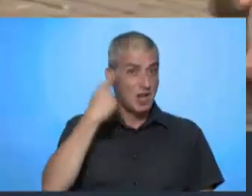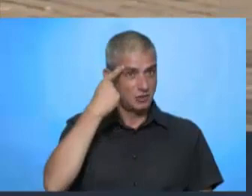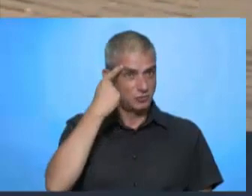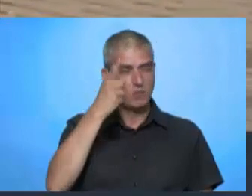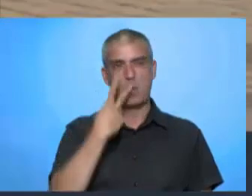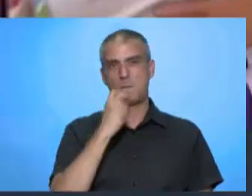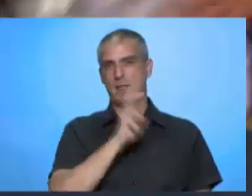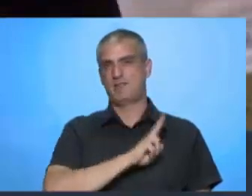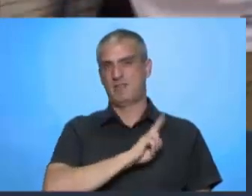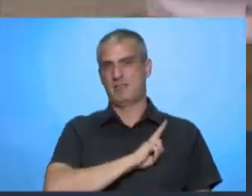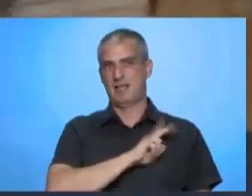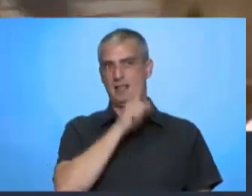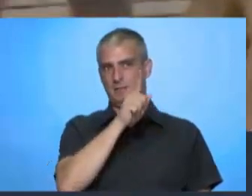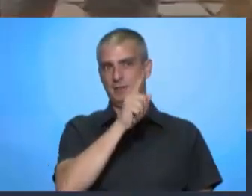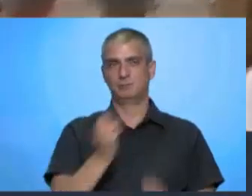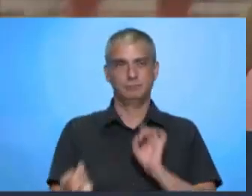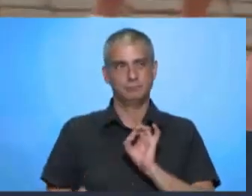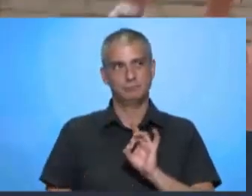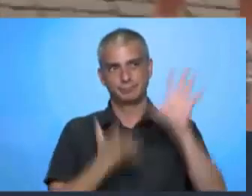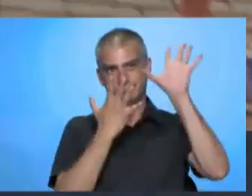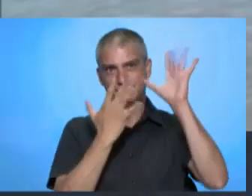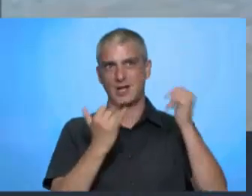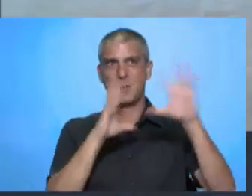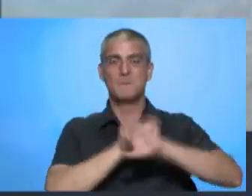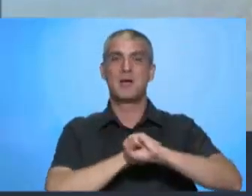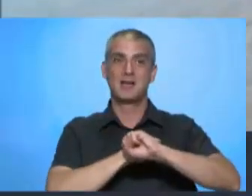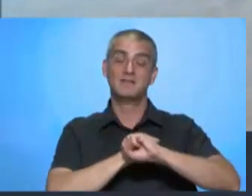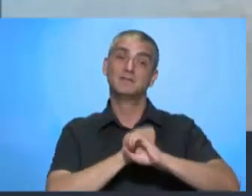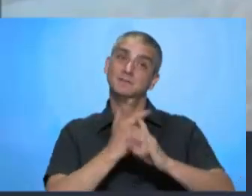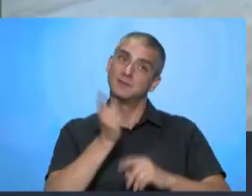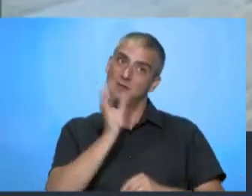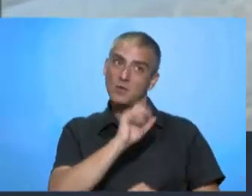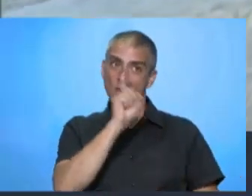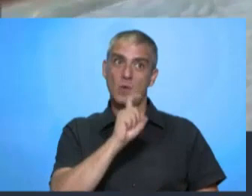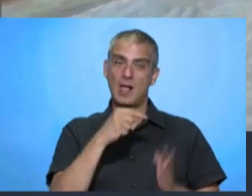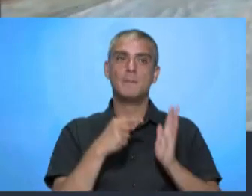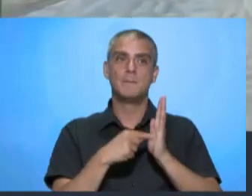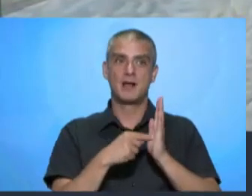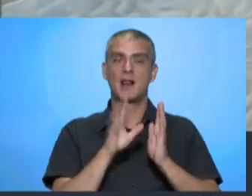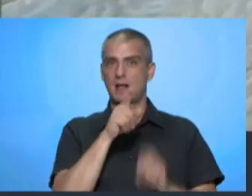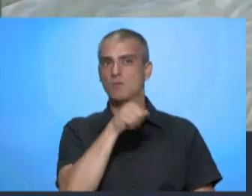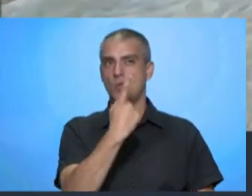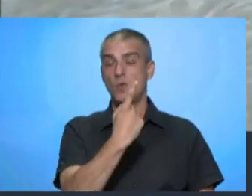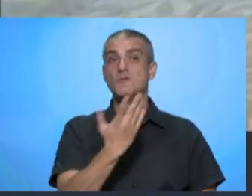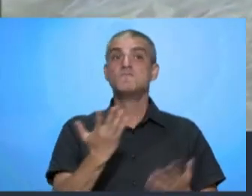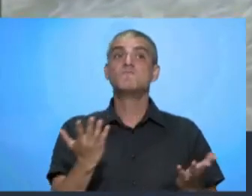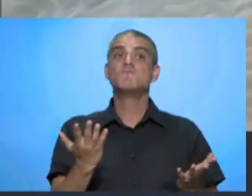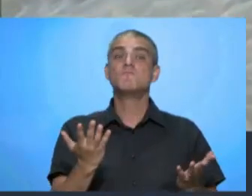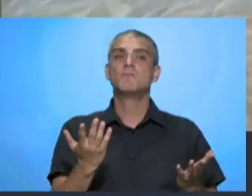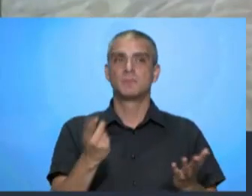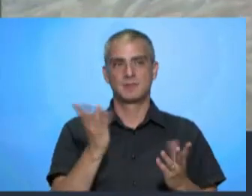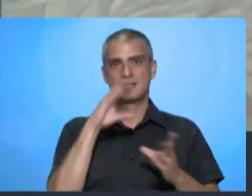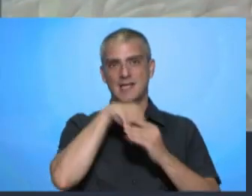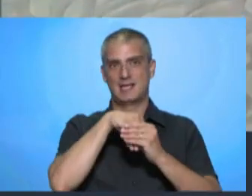מעדיף שהאנגלים הם אלה שישלחו הביתה כבר הערב. למרות, ואולי כיוון שגם אותו, איך לא,